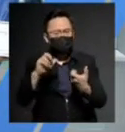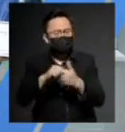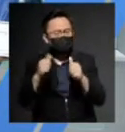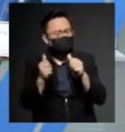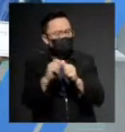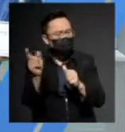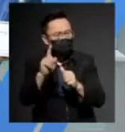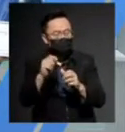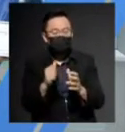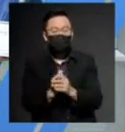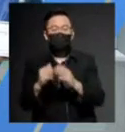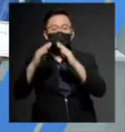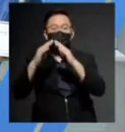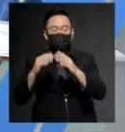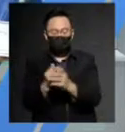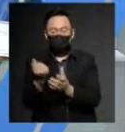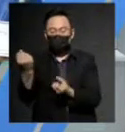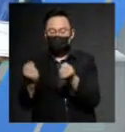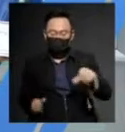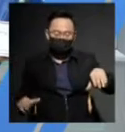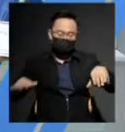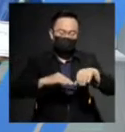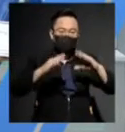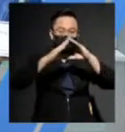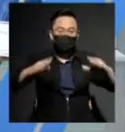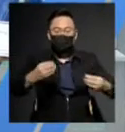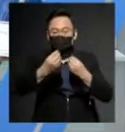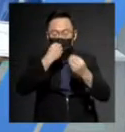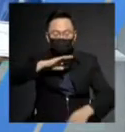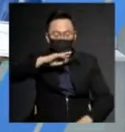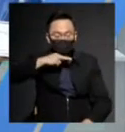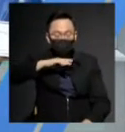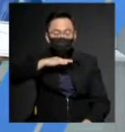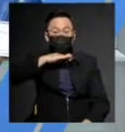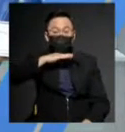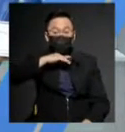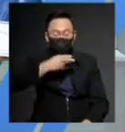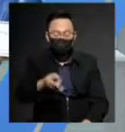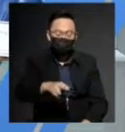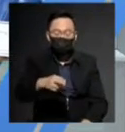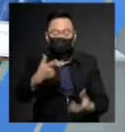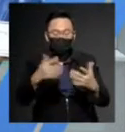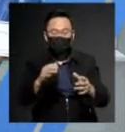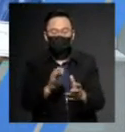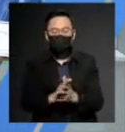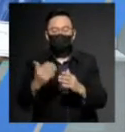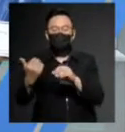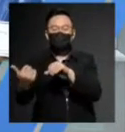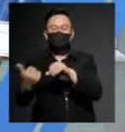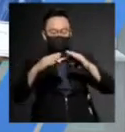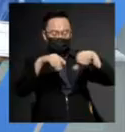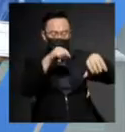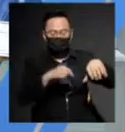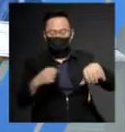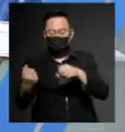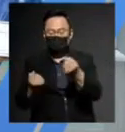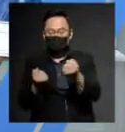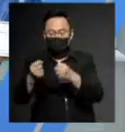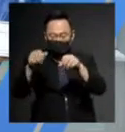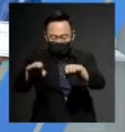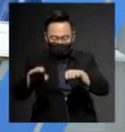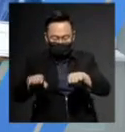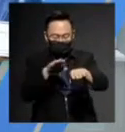หลังจากเข้าไปกินหมูกระทะ ค่ะ ผู้ชายคนนึงบอกว่าก็ไปกินหมูกระทะตามปกติก็จอดรถไว้ฝั่งตรงข้ามอะค่ะพอออกมาปุ๊บเอ้าร